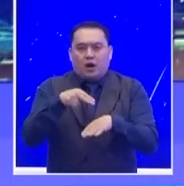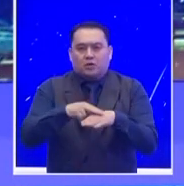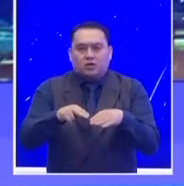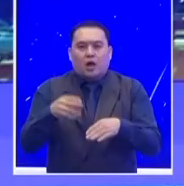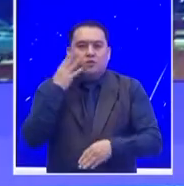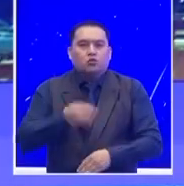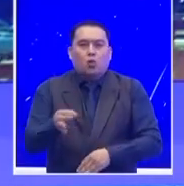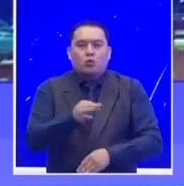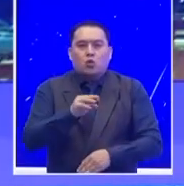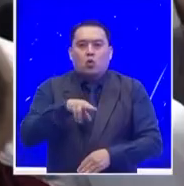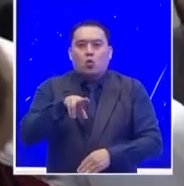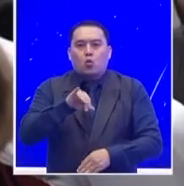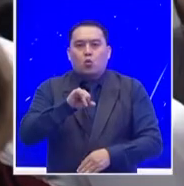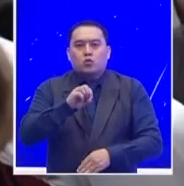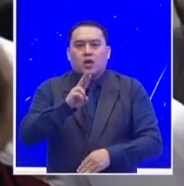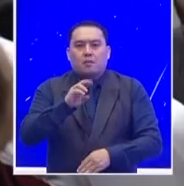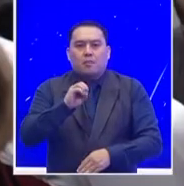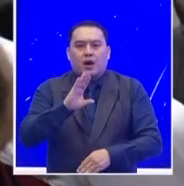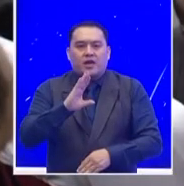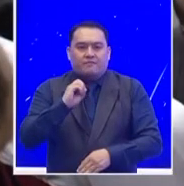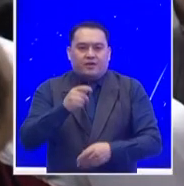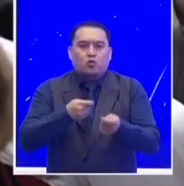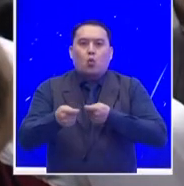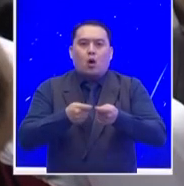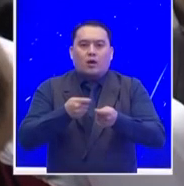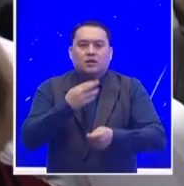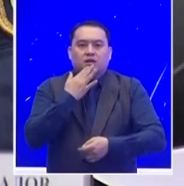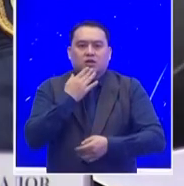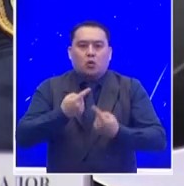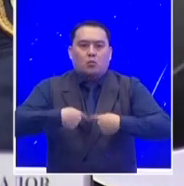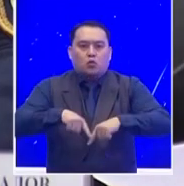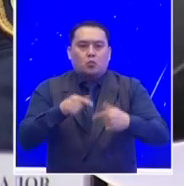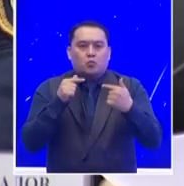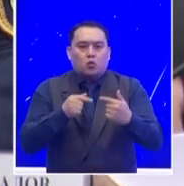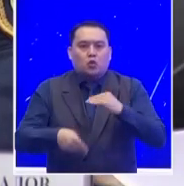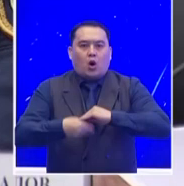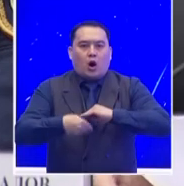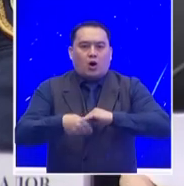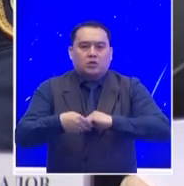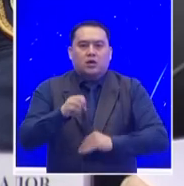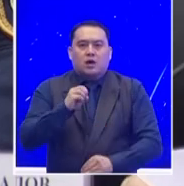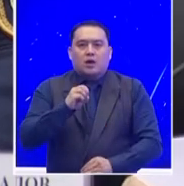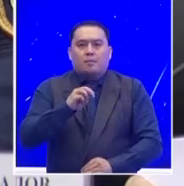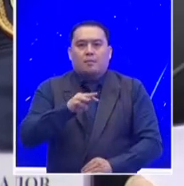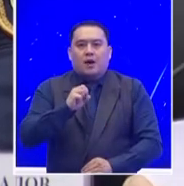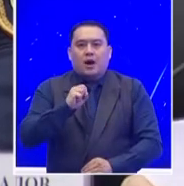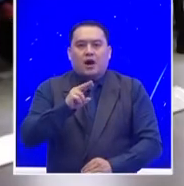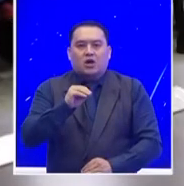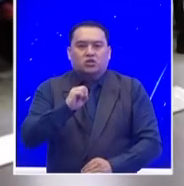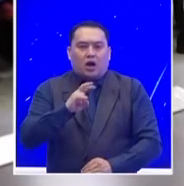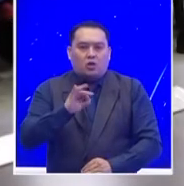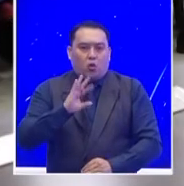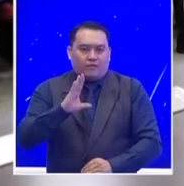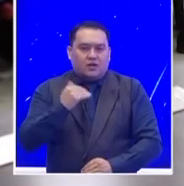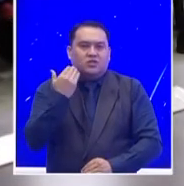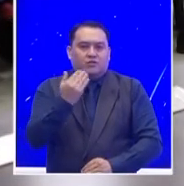полицейским региона стал Серик Кудебаев. Руководителем же департамента Национального бюро по противодействию коррупции стал Ернар Макажанов.